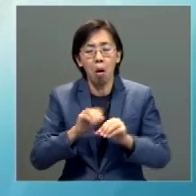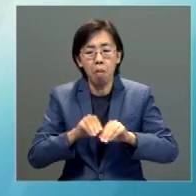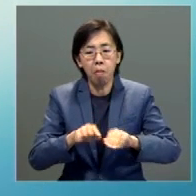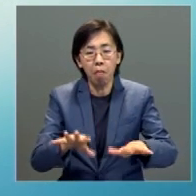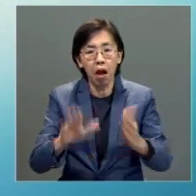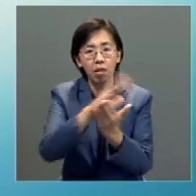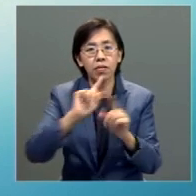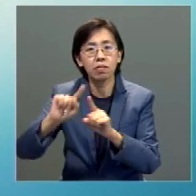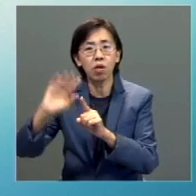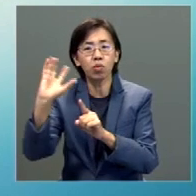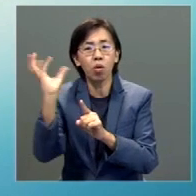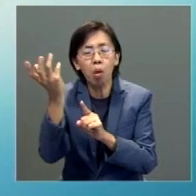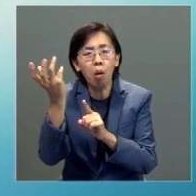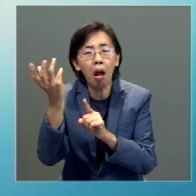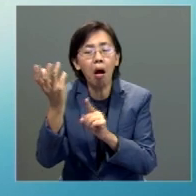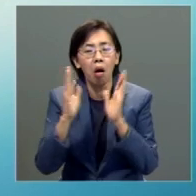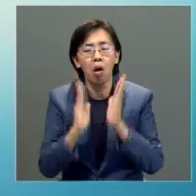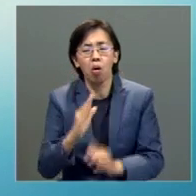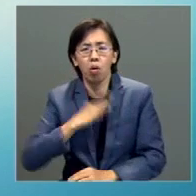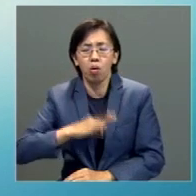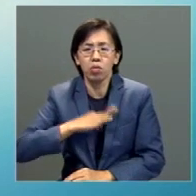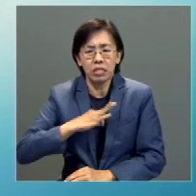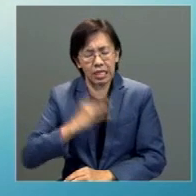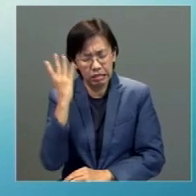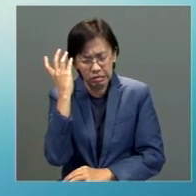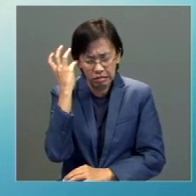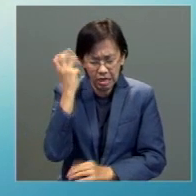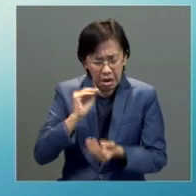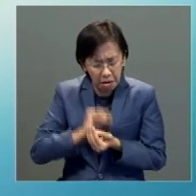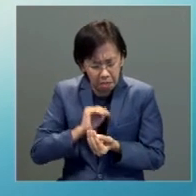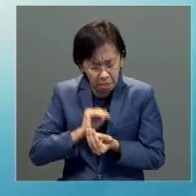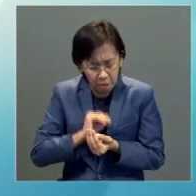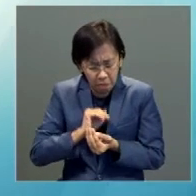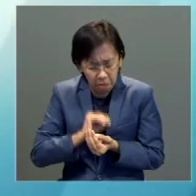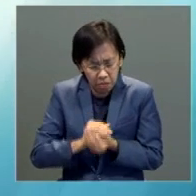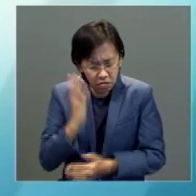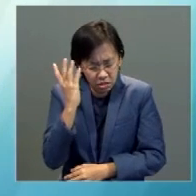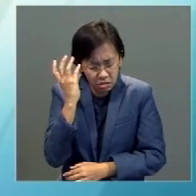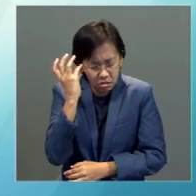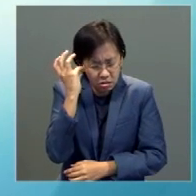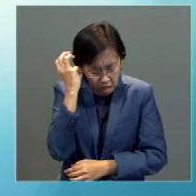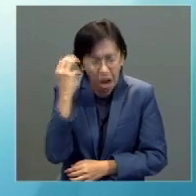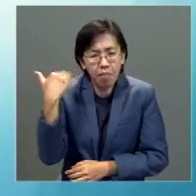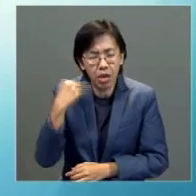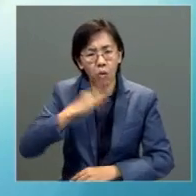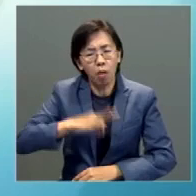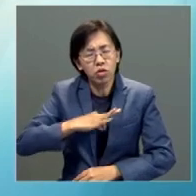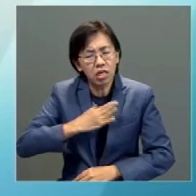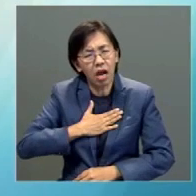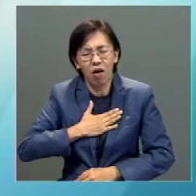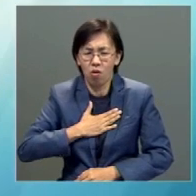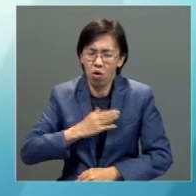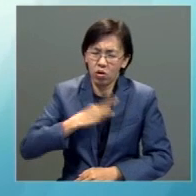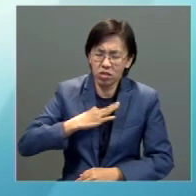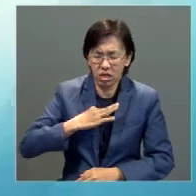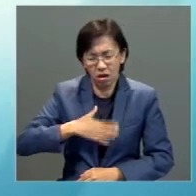กงั้นไม่แปลกครับที่เราจะเห็นว่ามีความเครียดกันอย่างนี้เป็นปฏิกิริยาที่เกิดขึ้นทางด้านจิตใจต่อสถาน